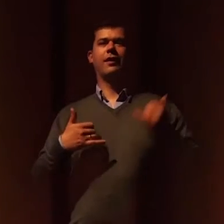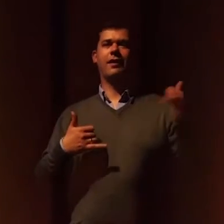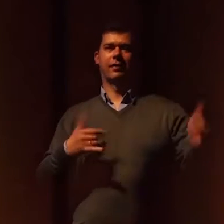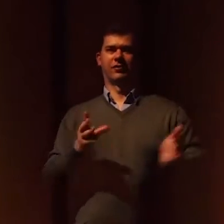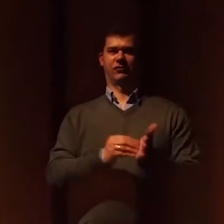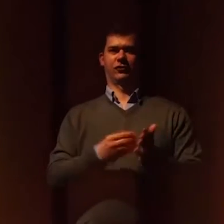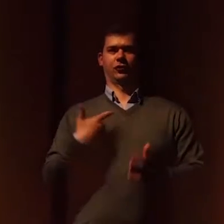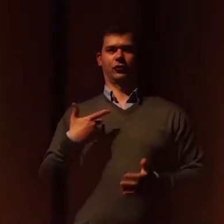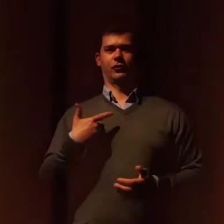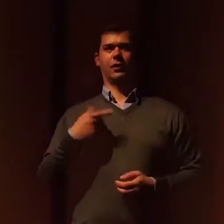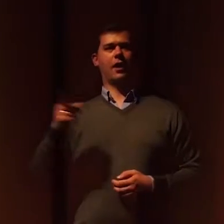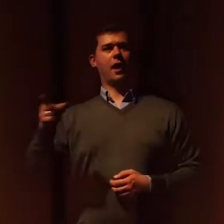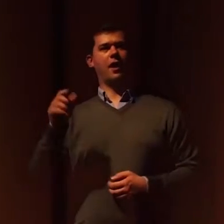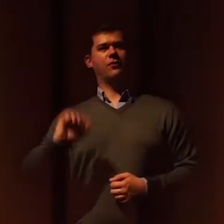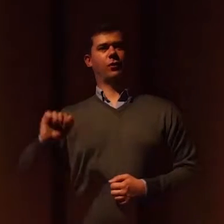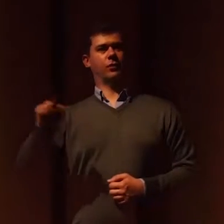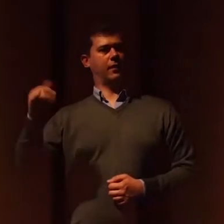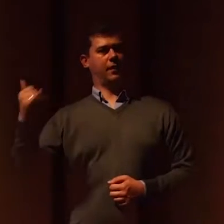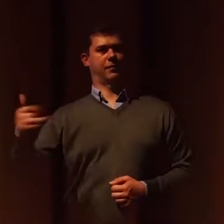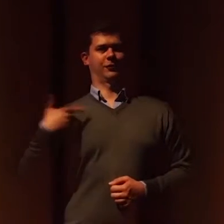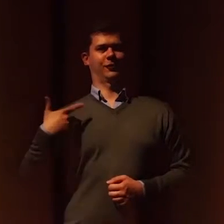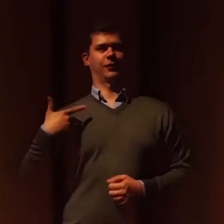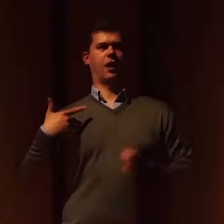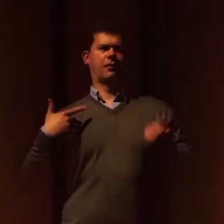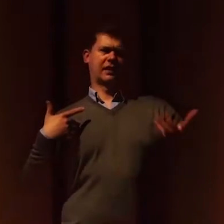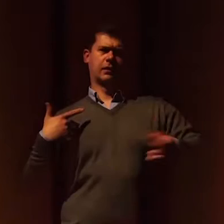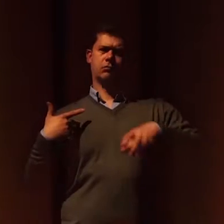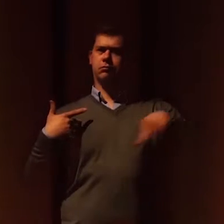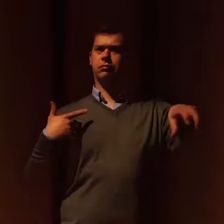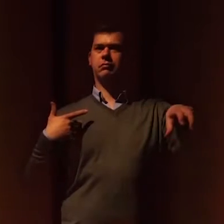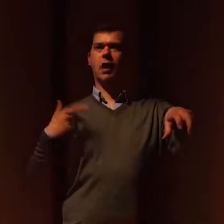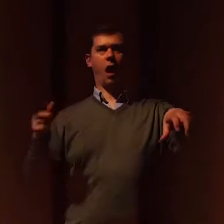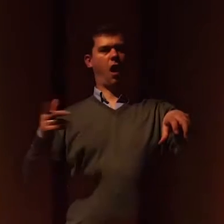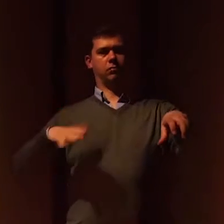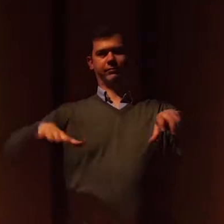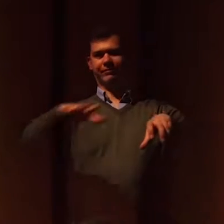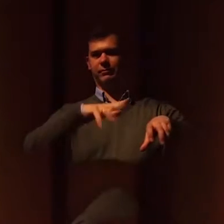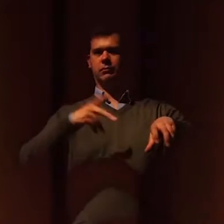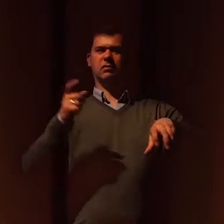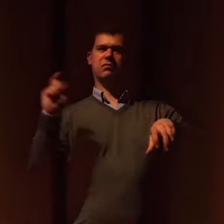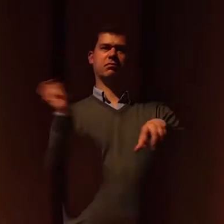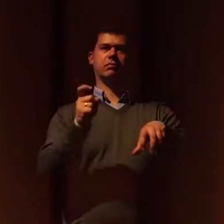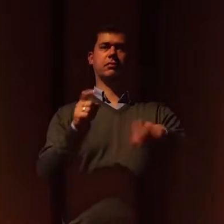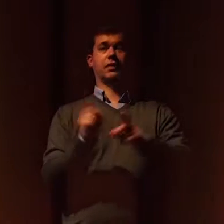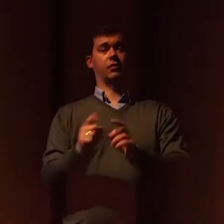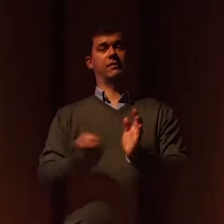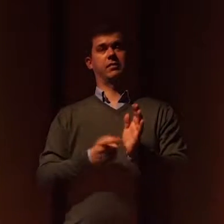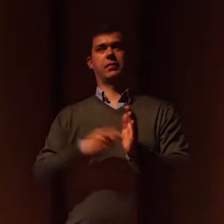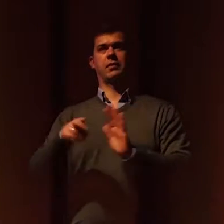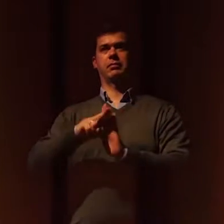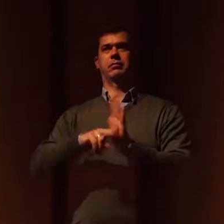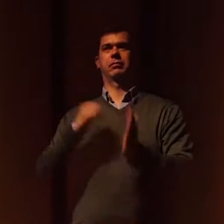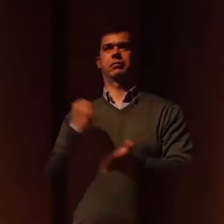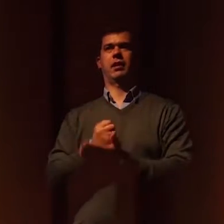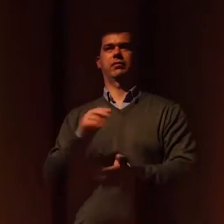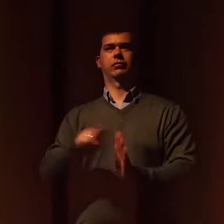standardów grupy która chce w jaki sposób żyć i tego czego otoczenie oczekuje a nawet regulacji prawnych które